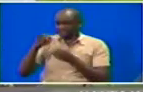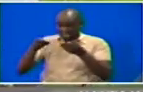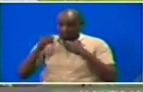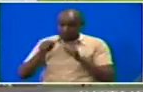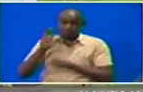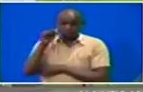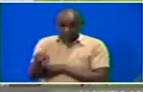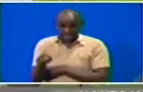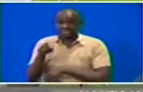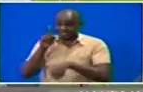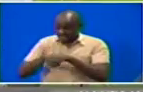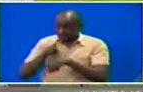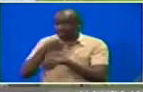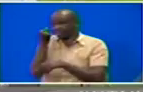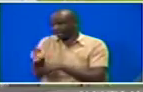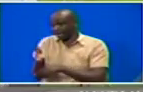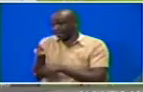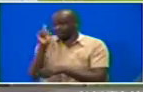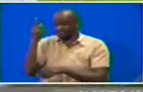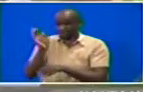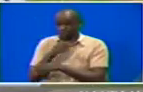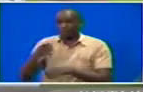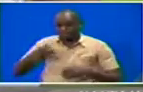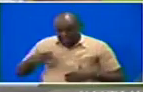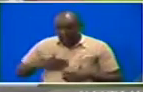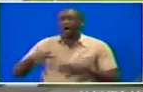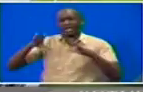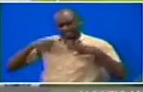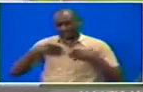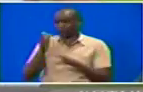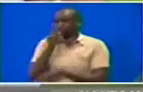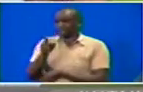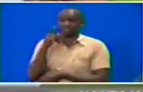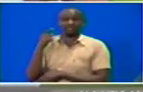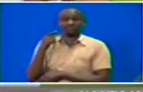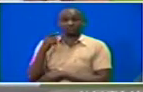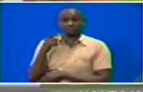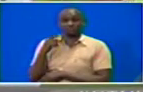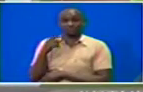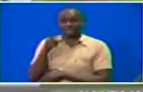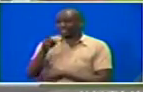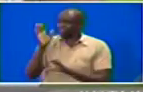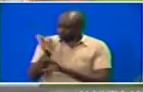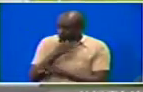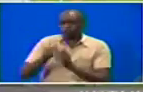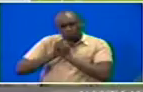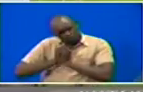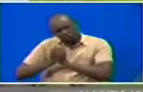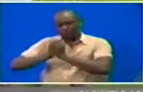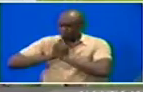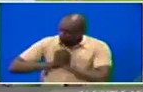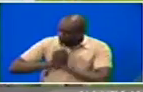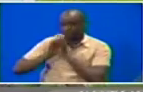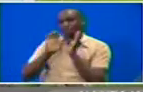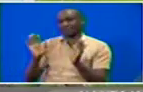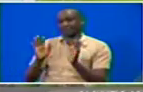Kwa sababu nilipoifanya, watu wakaipokea. Sana sana zilikuwa ni nyimbo za kuabudu Bwana.